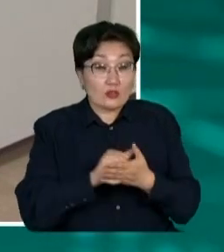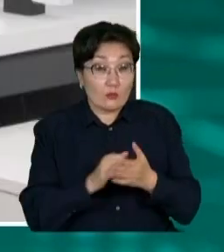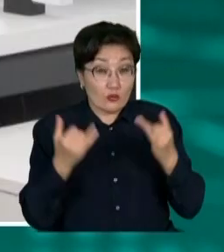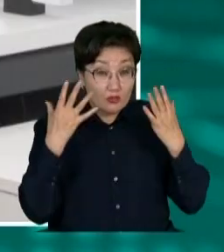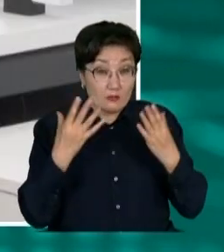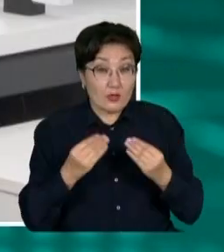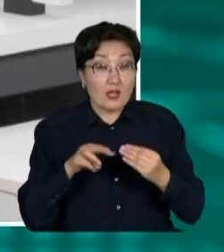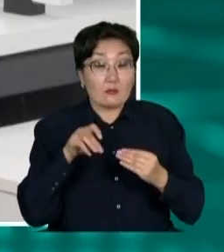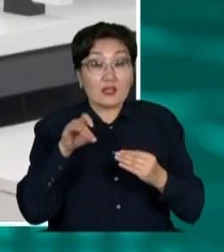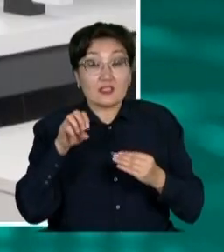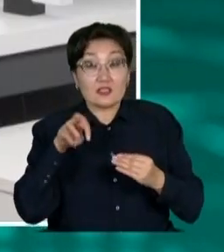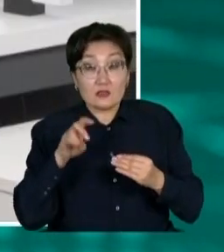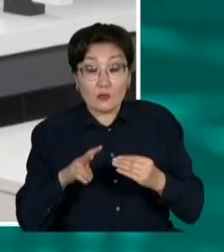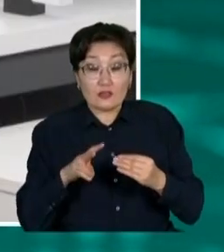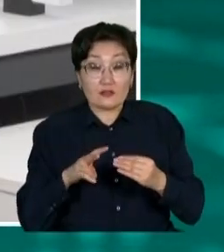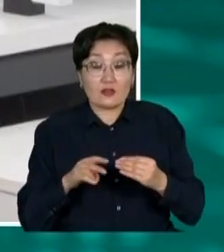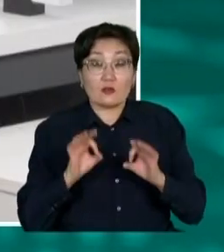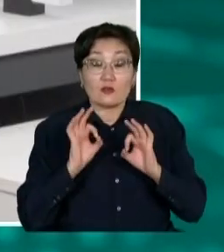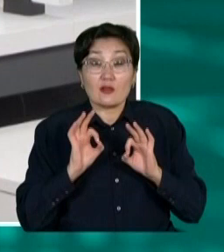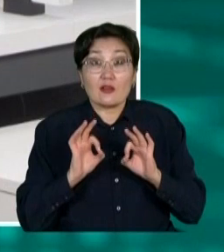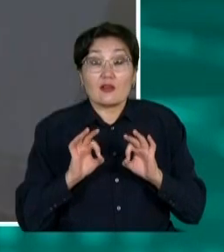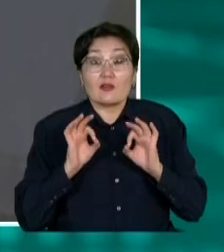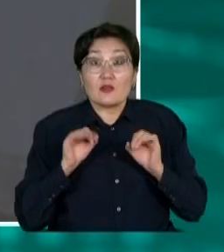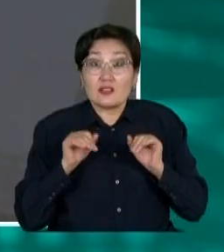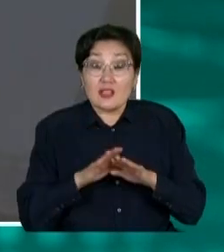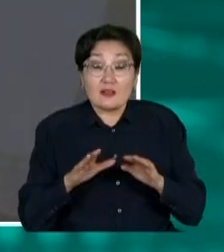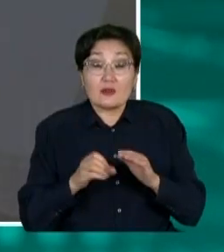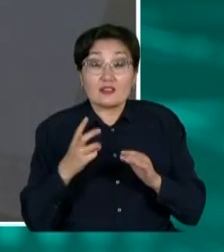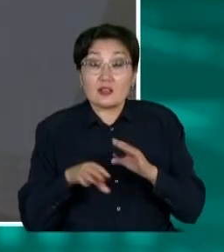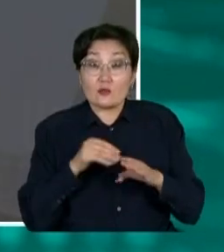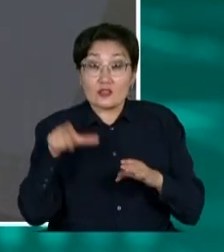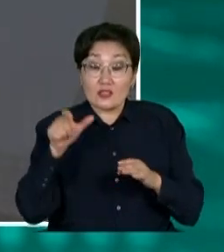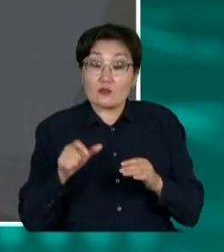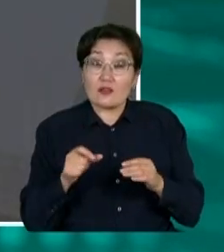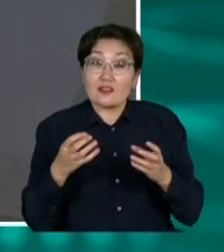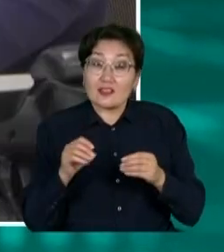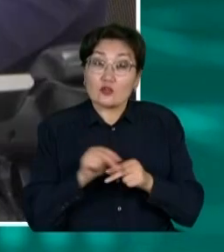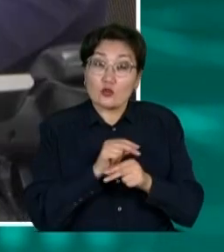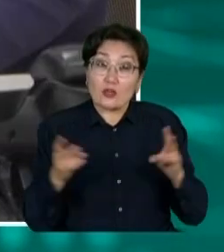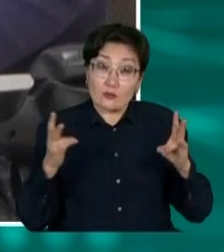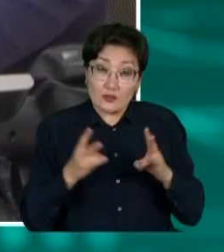бүгінде мәжілісмендердің ойынан шықпады. Бірнеше депутат әлі де болса толықтырулар қажет